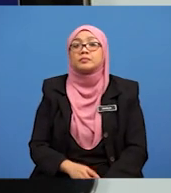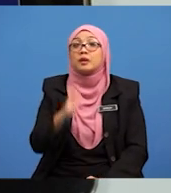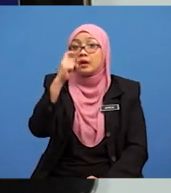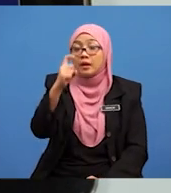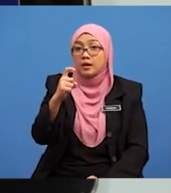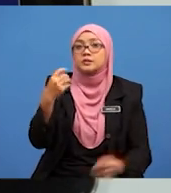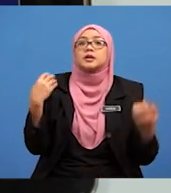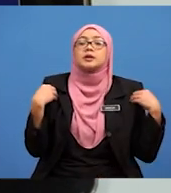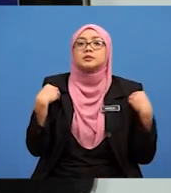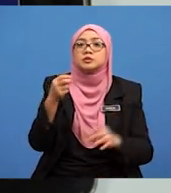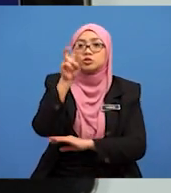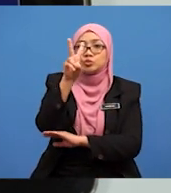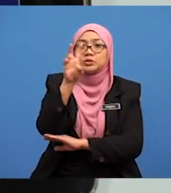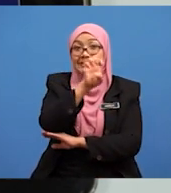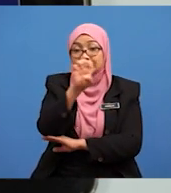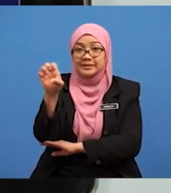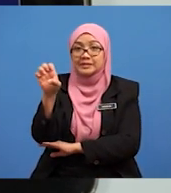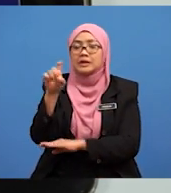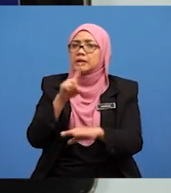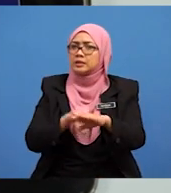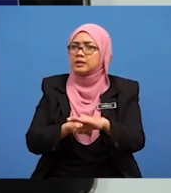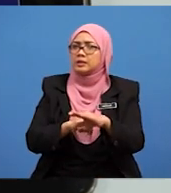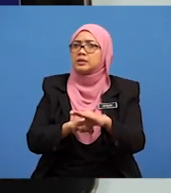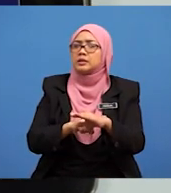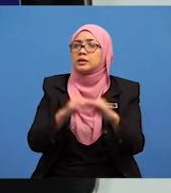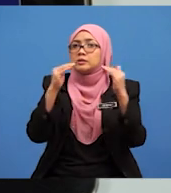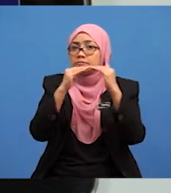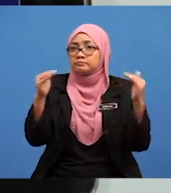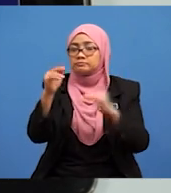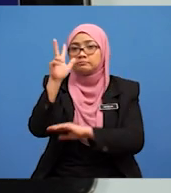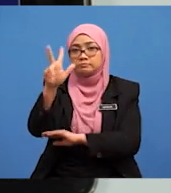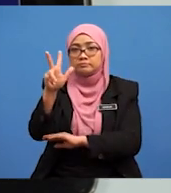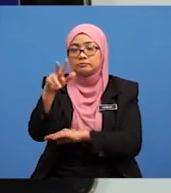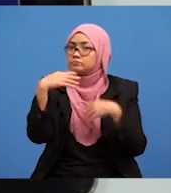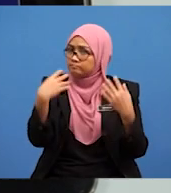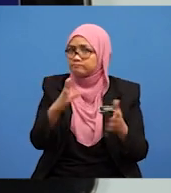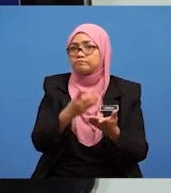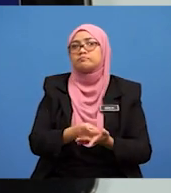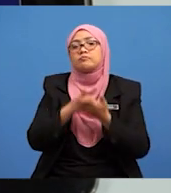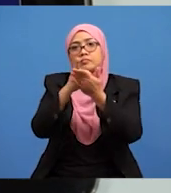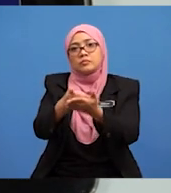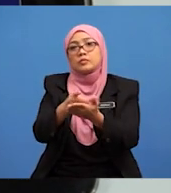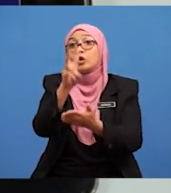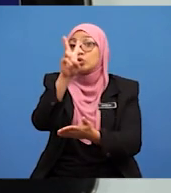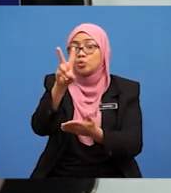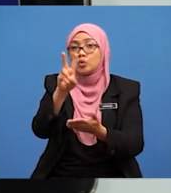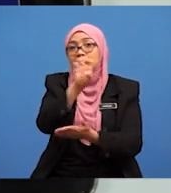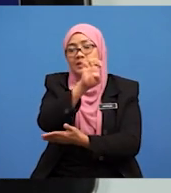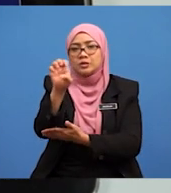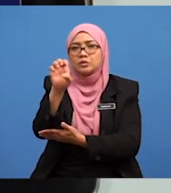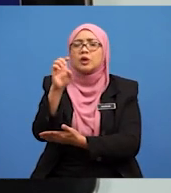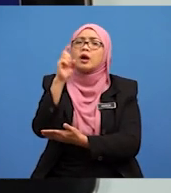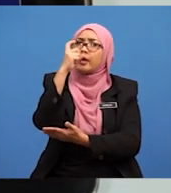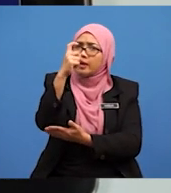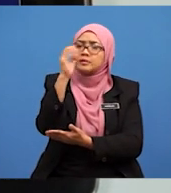X mempunyai 2 elektron di petala yang ketiga. Selepas menderma 2 elektron,